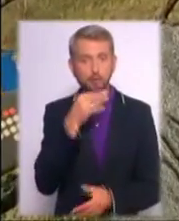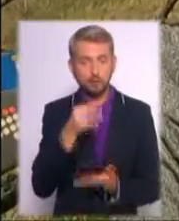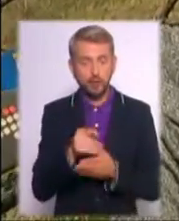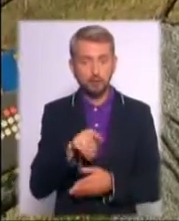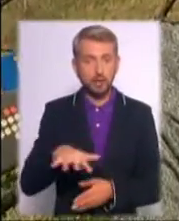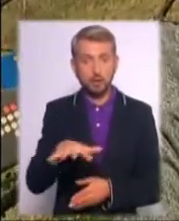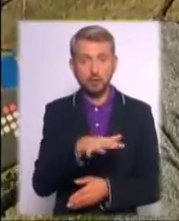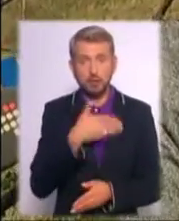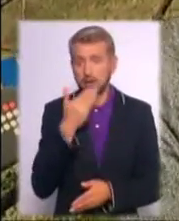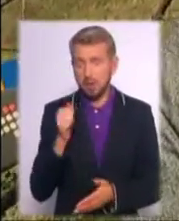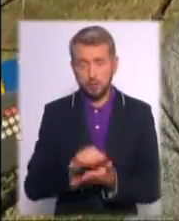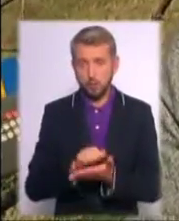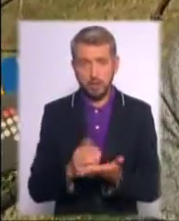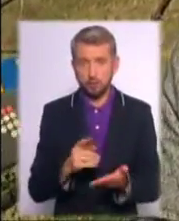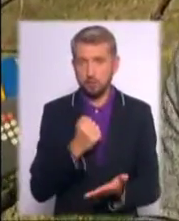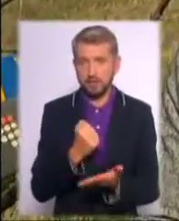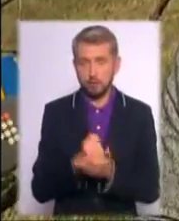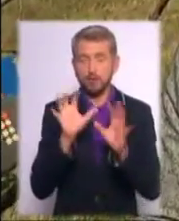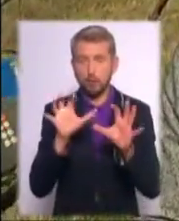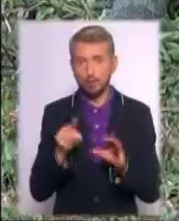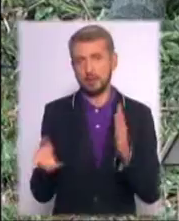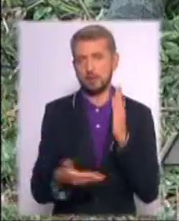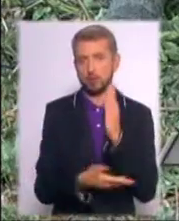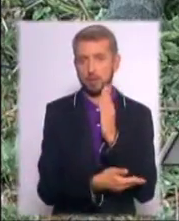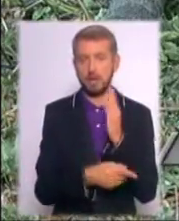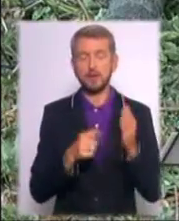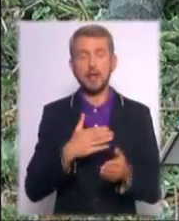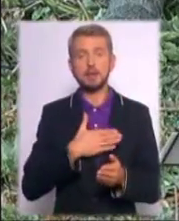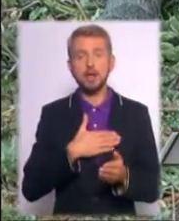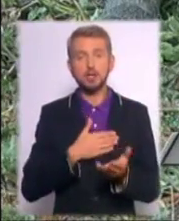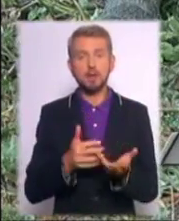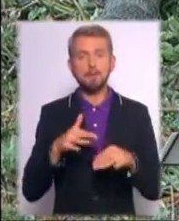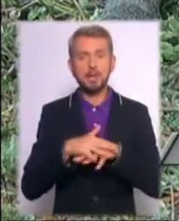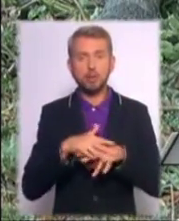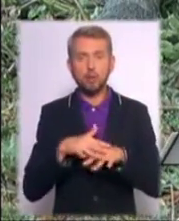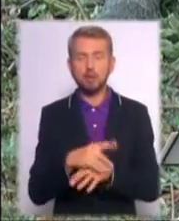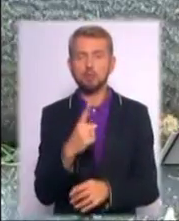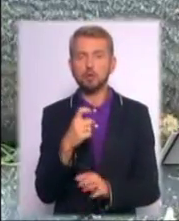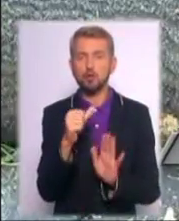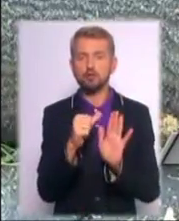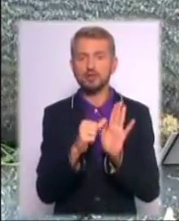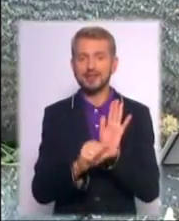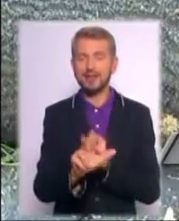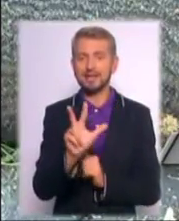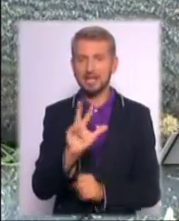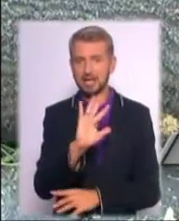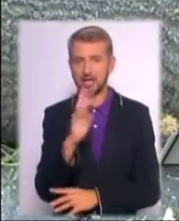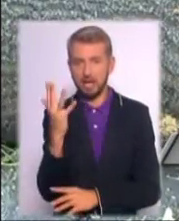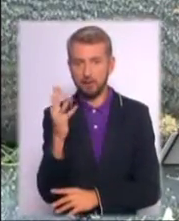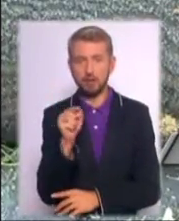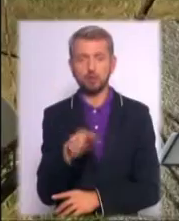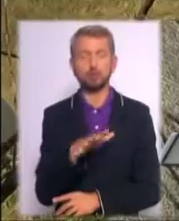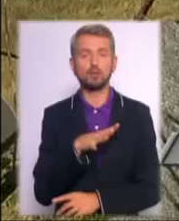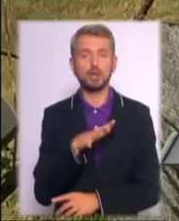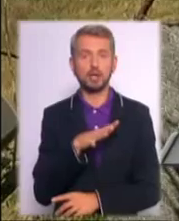немає документів, які підтверджують законність цієї вирубки. За нашими підрахунками, 163 дерева. Тут